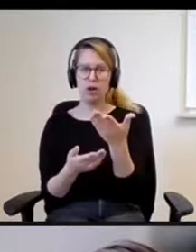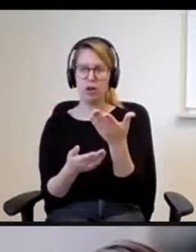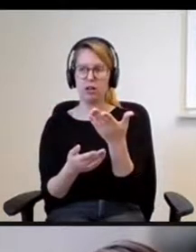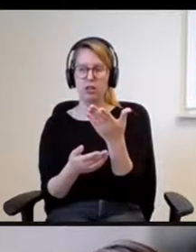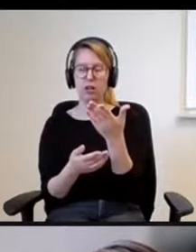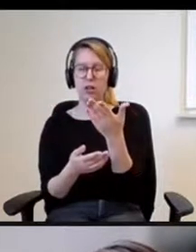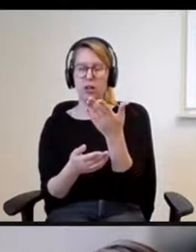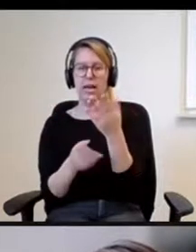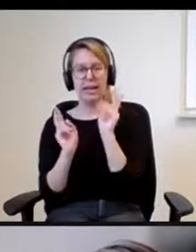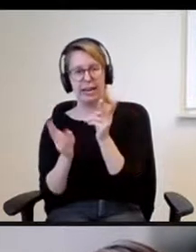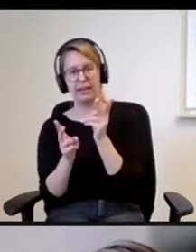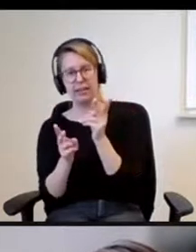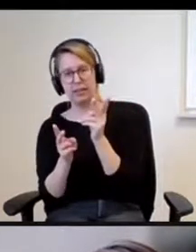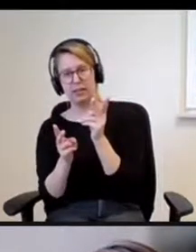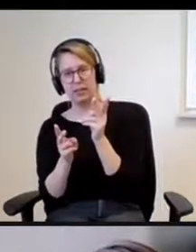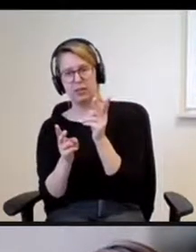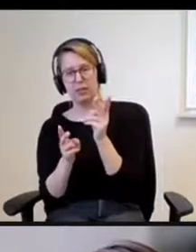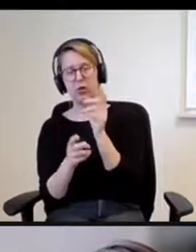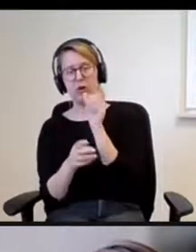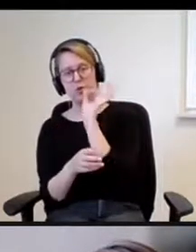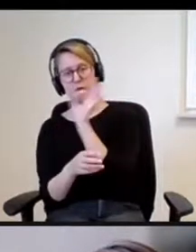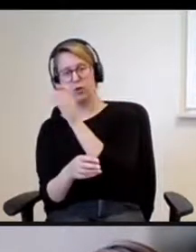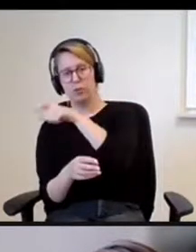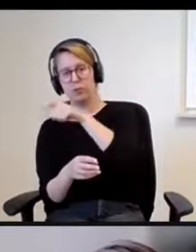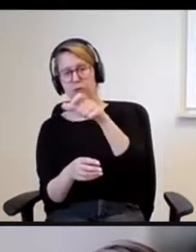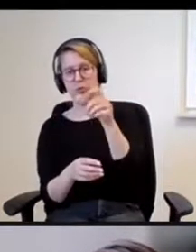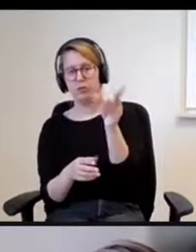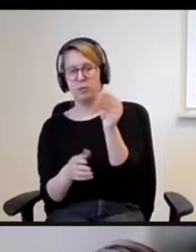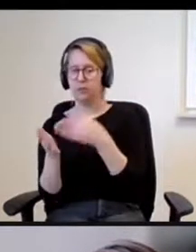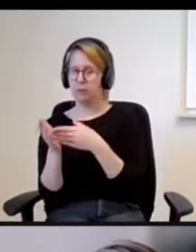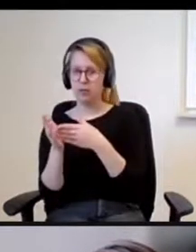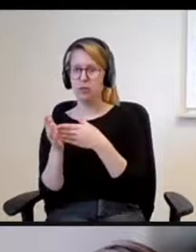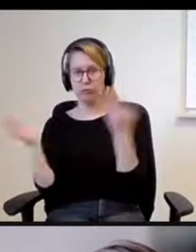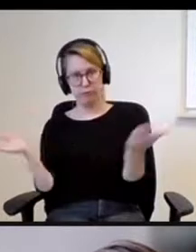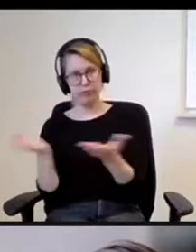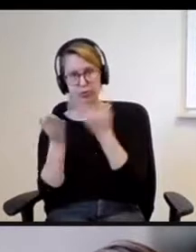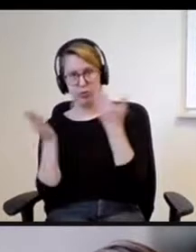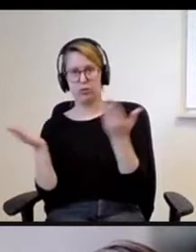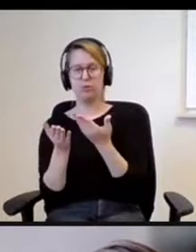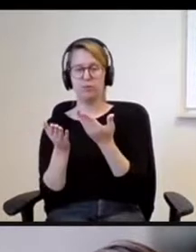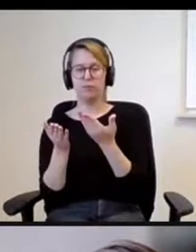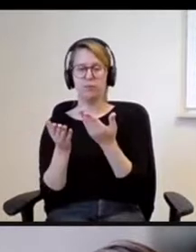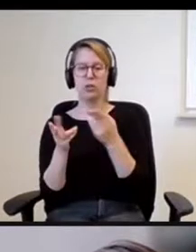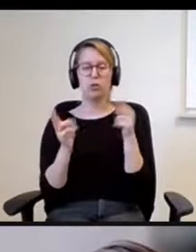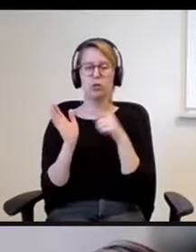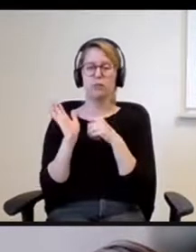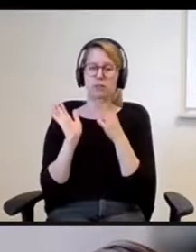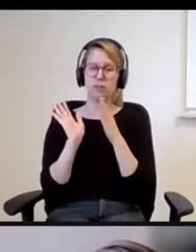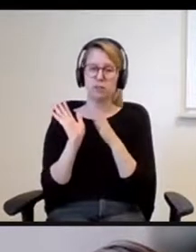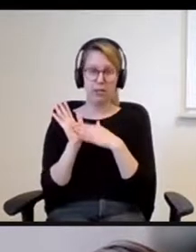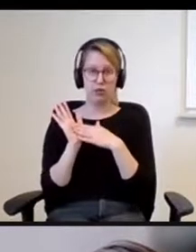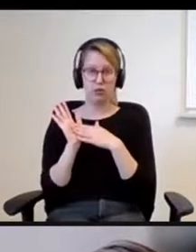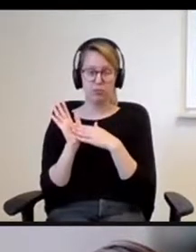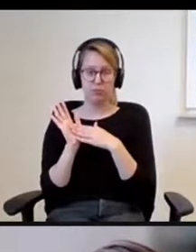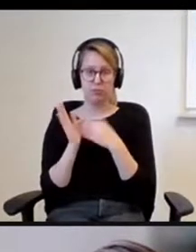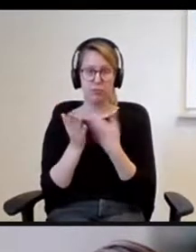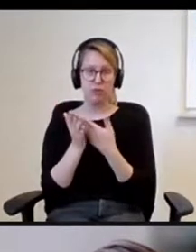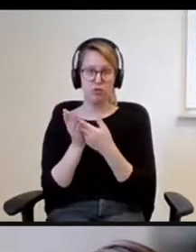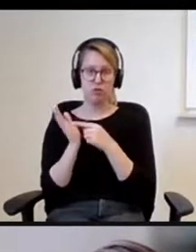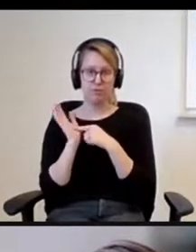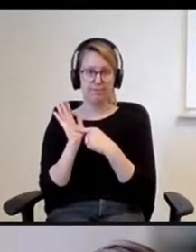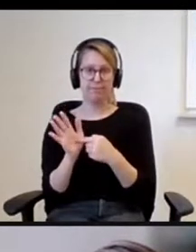Ich will da so ein kurz oder kleines Beispiel einfach sagen, dass wenn ich den Bereich